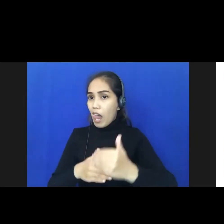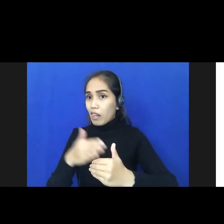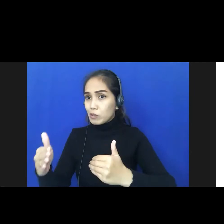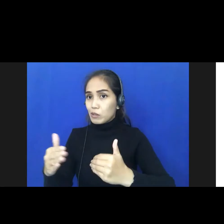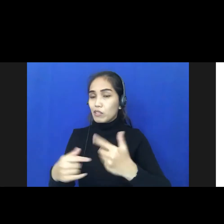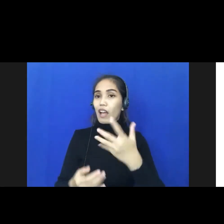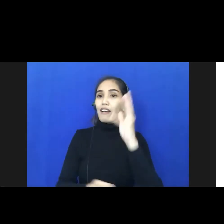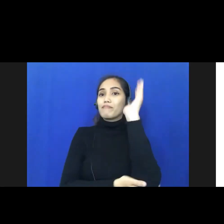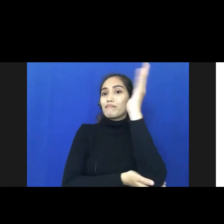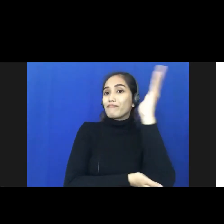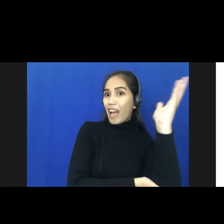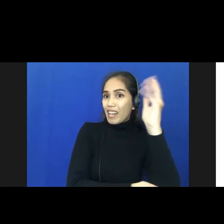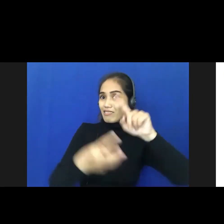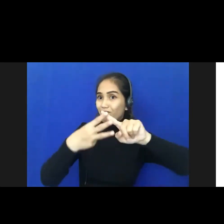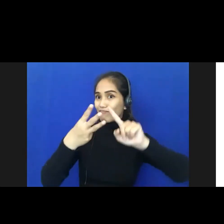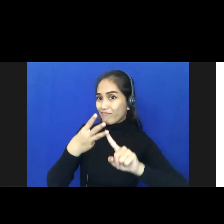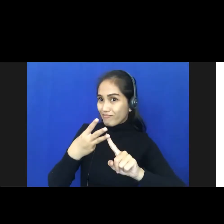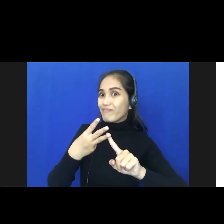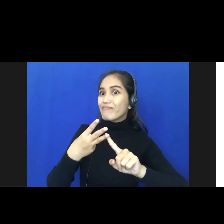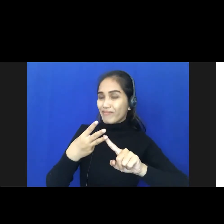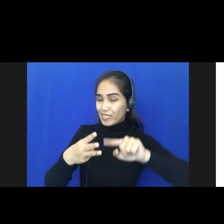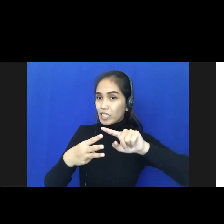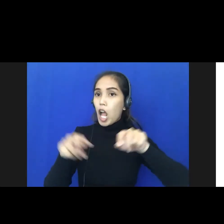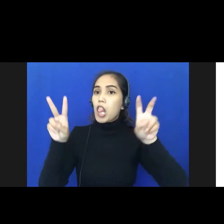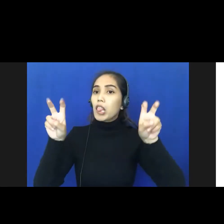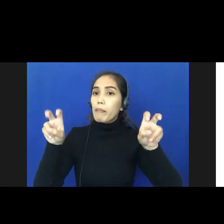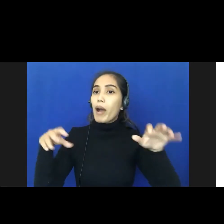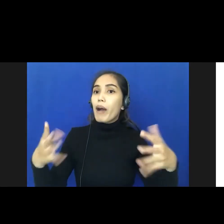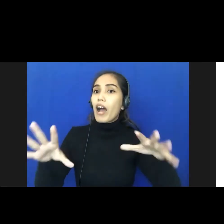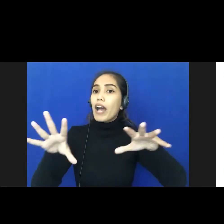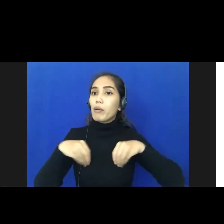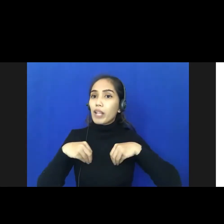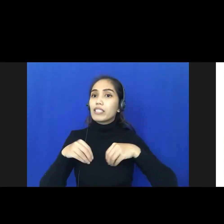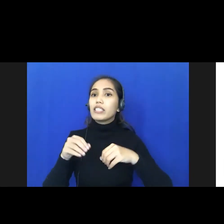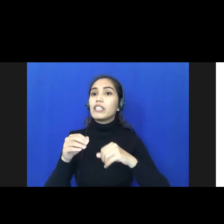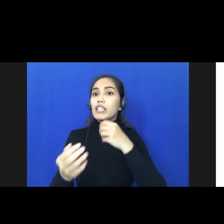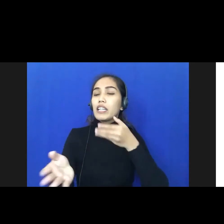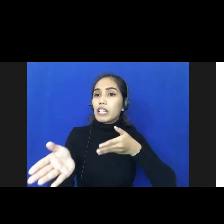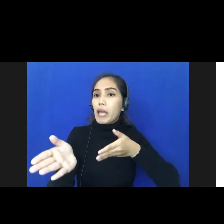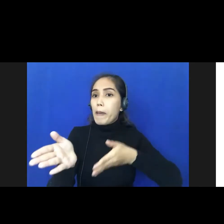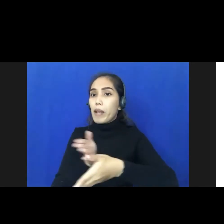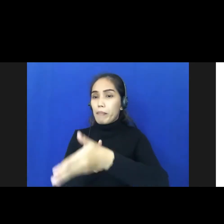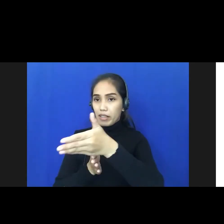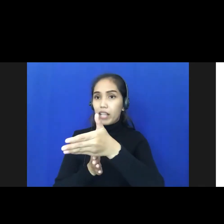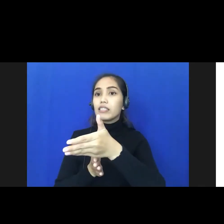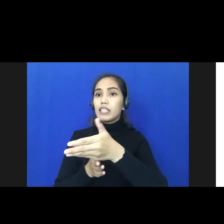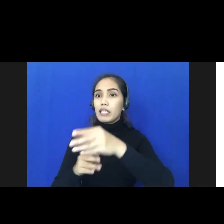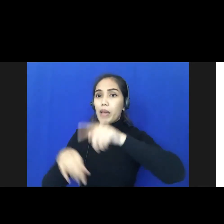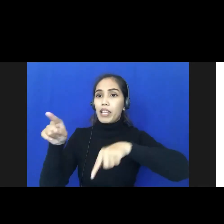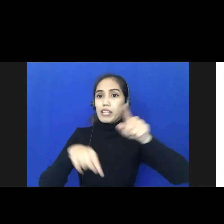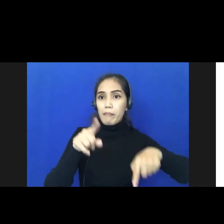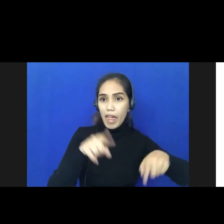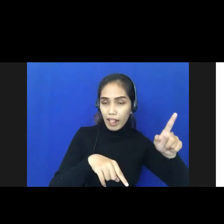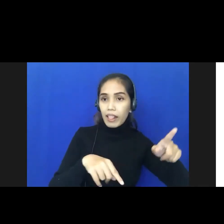ketiga narasumber. Tema siang hari ini adalah adaptasi implementasi manajemen terpadu balita sakit di